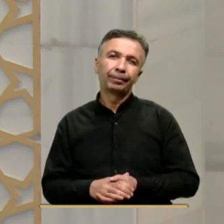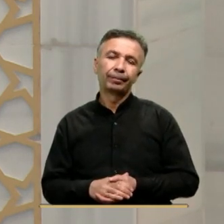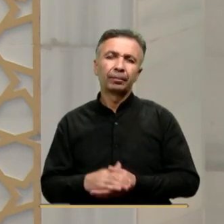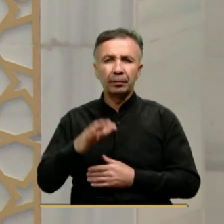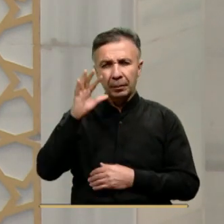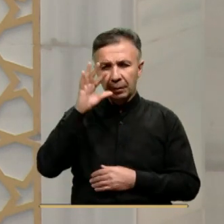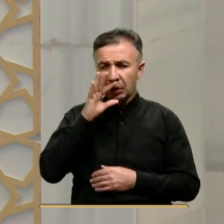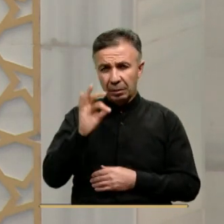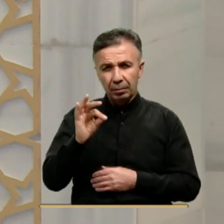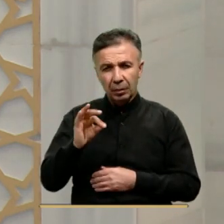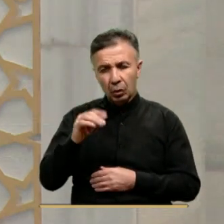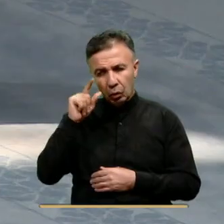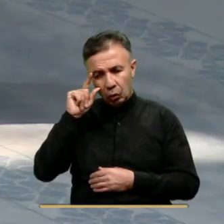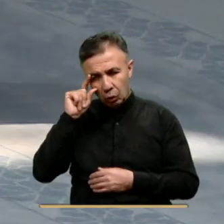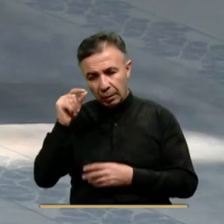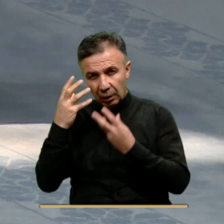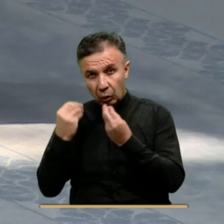kim şüpheli şeylerden